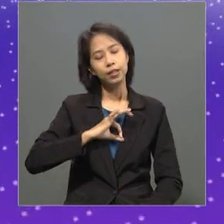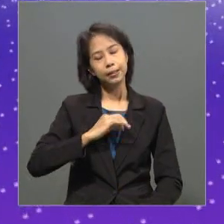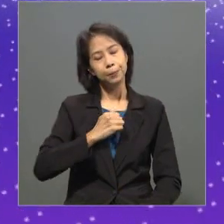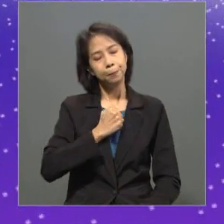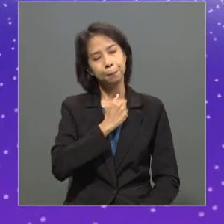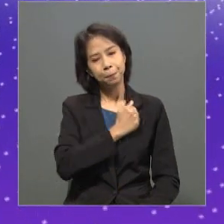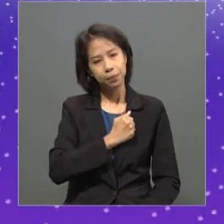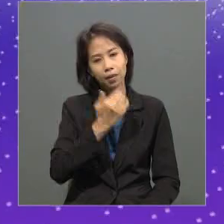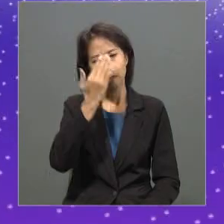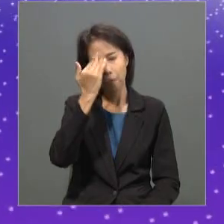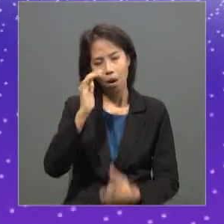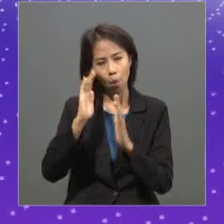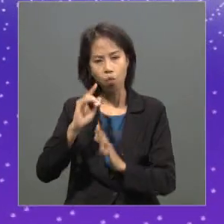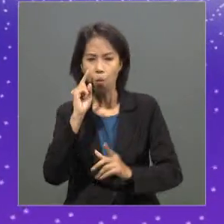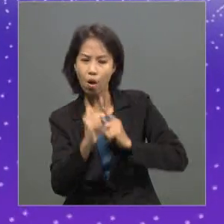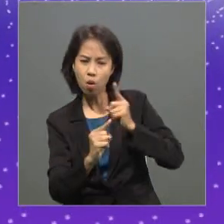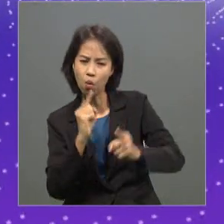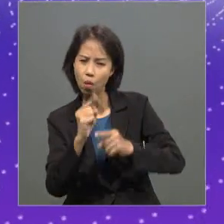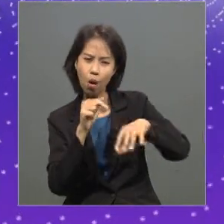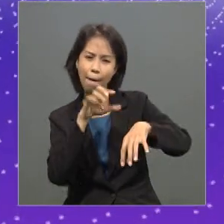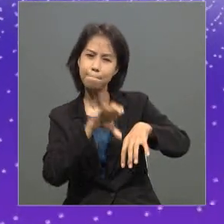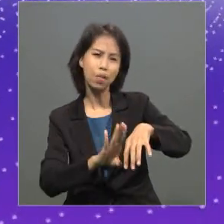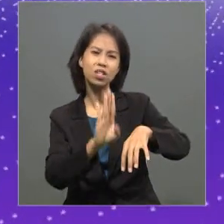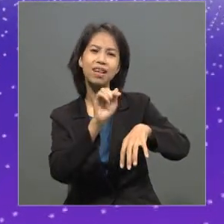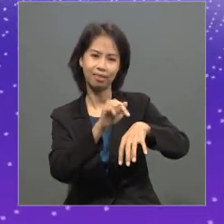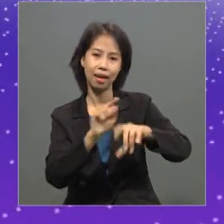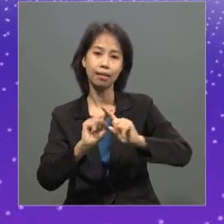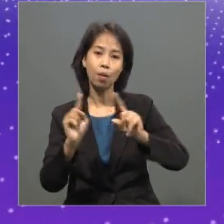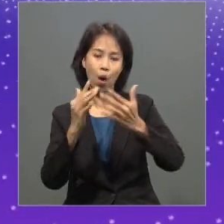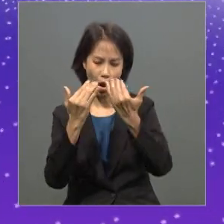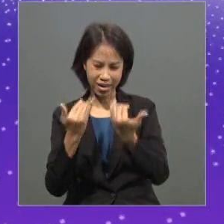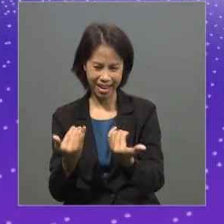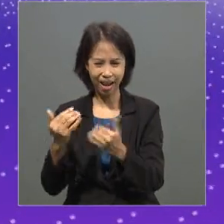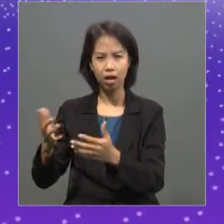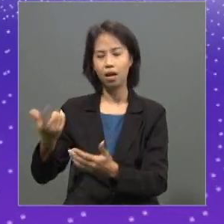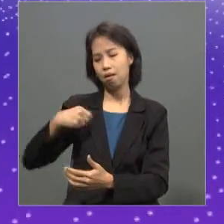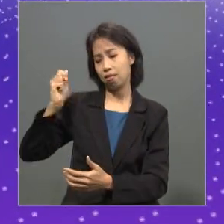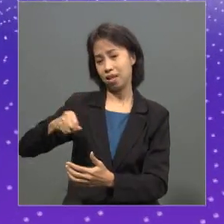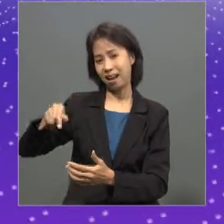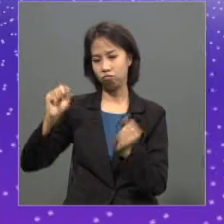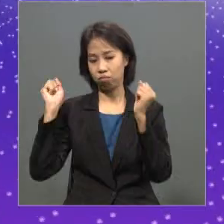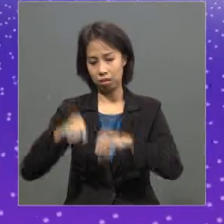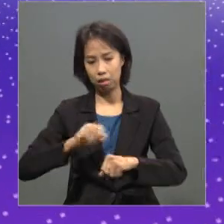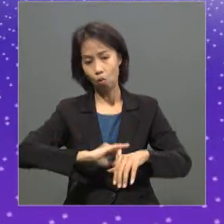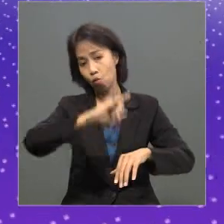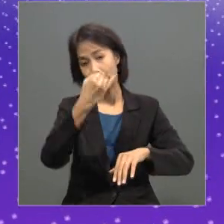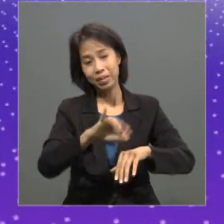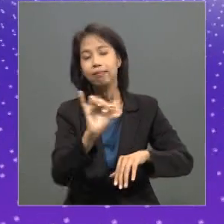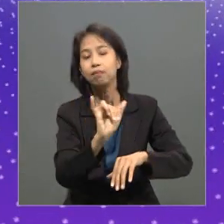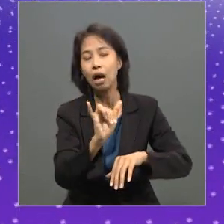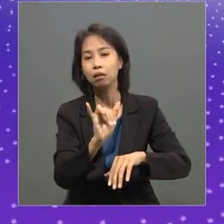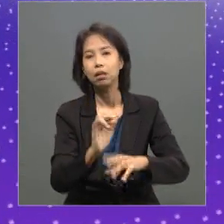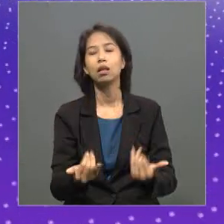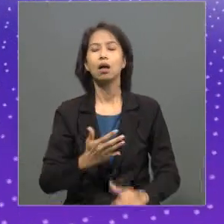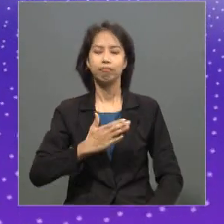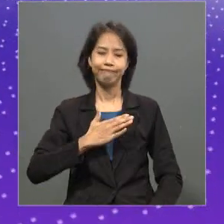ย่ำทำลายต่างๆนานาในขณะที่ยังไม่ได้มีการตัดสินจากกระบวนการยุติธรรมพวกเราเนี่ยส่วนตัวเชื่อมั่นเชื่อ